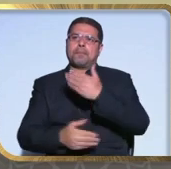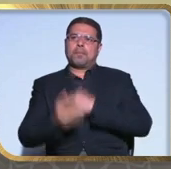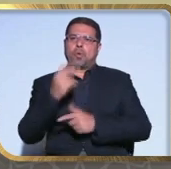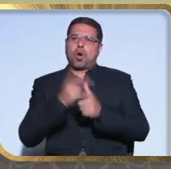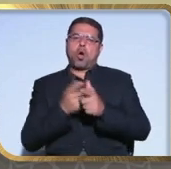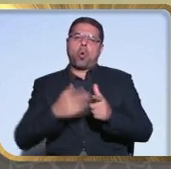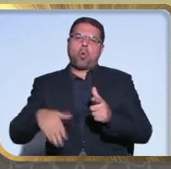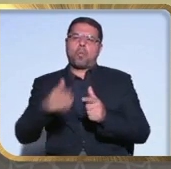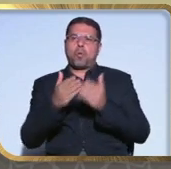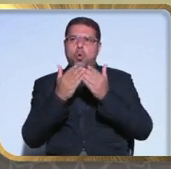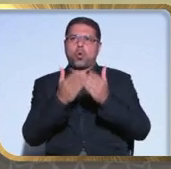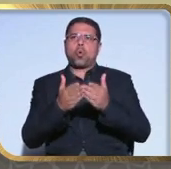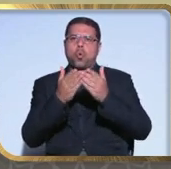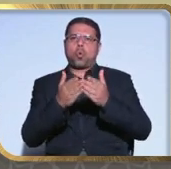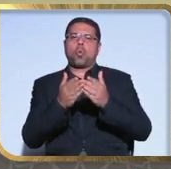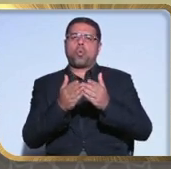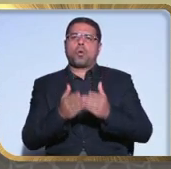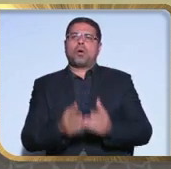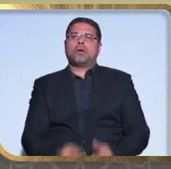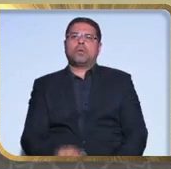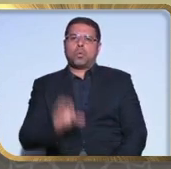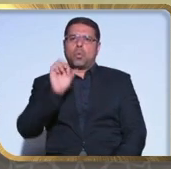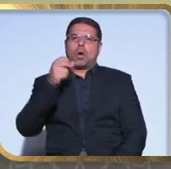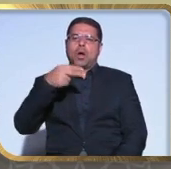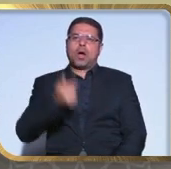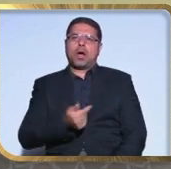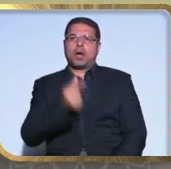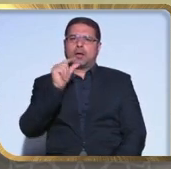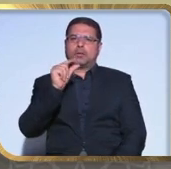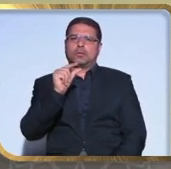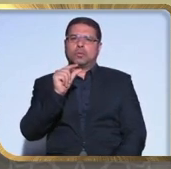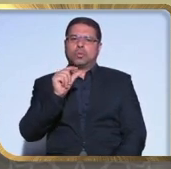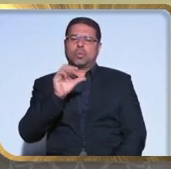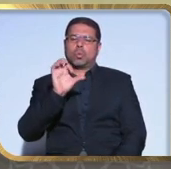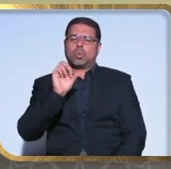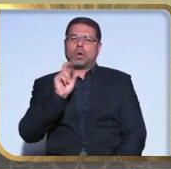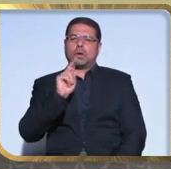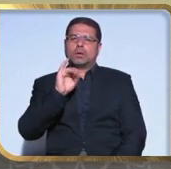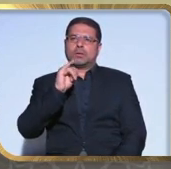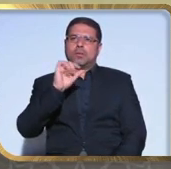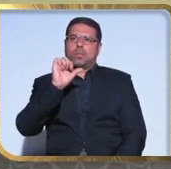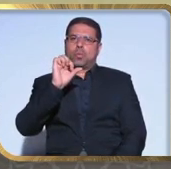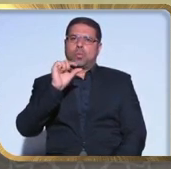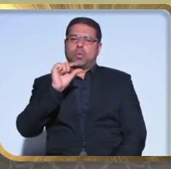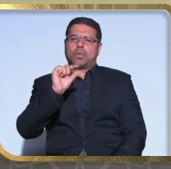قوم نوح وعاد